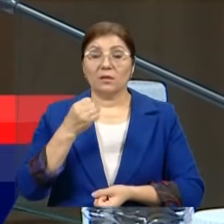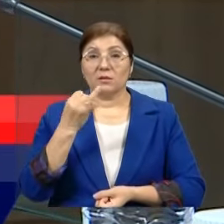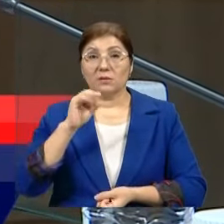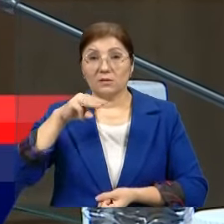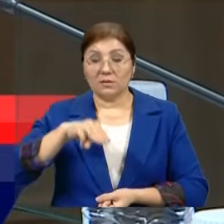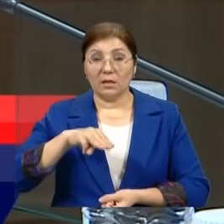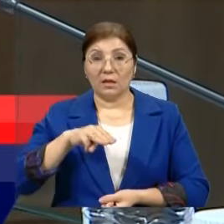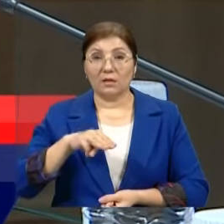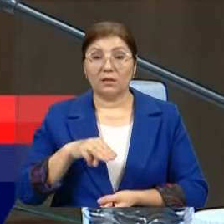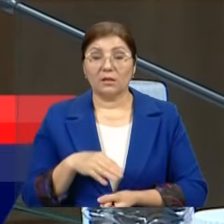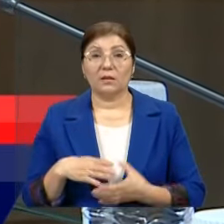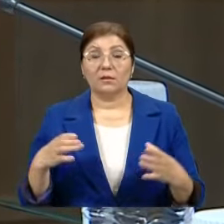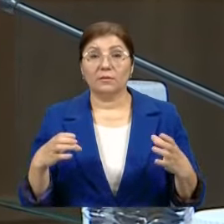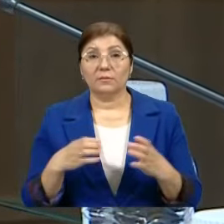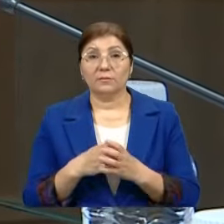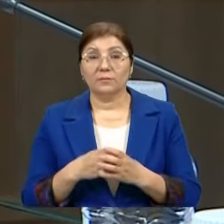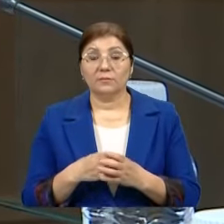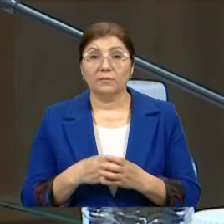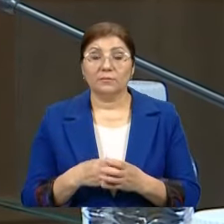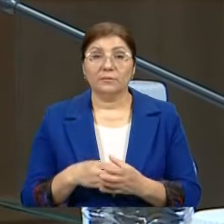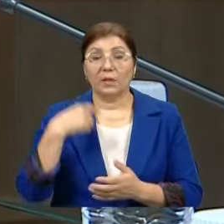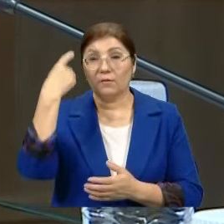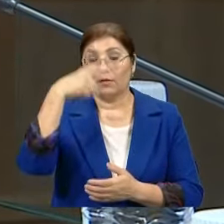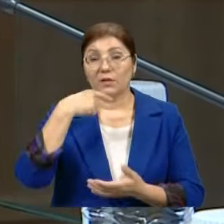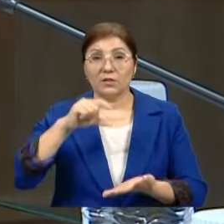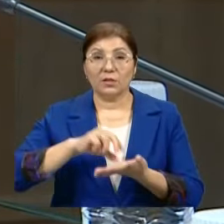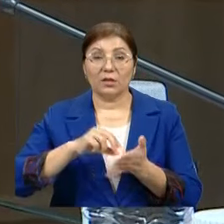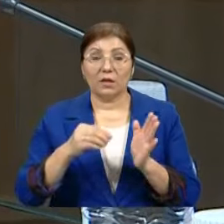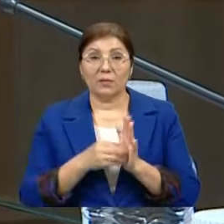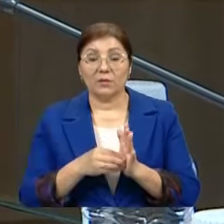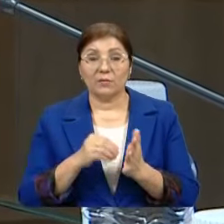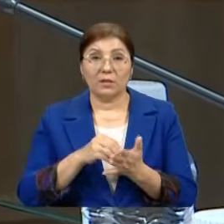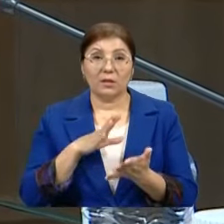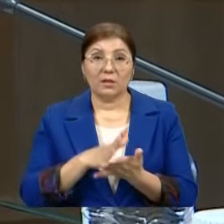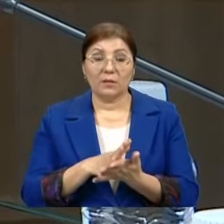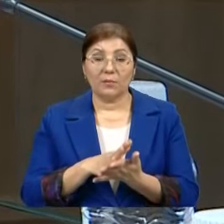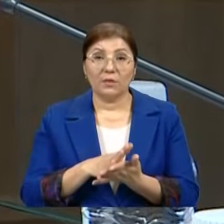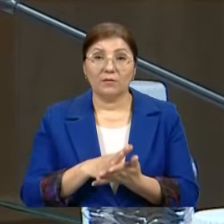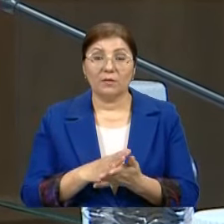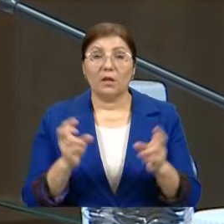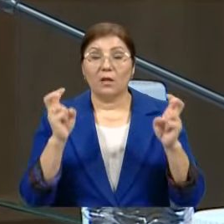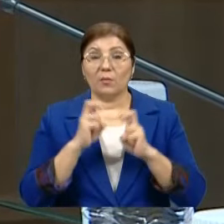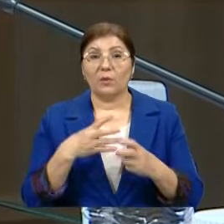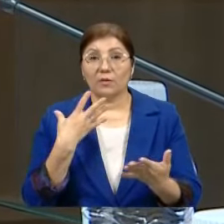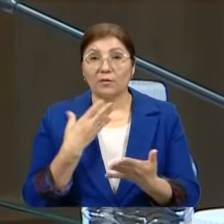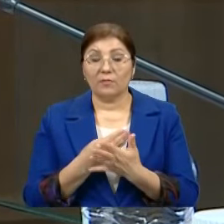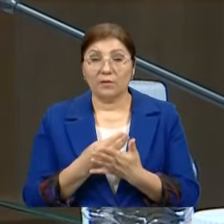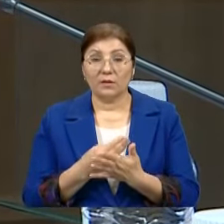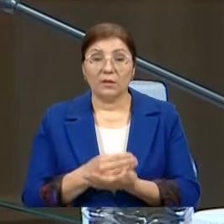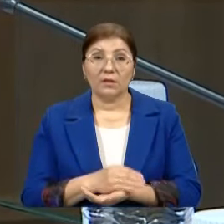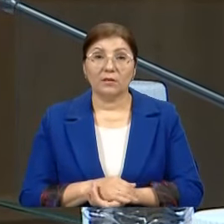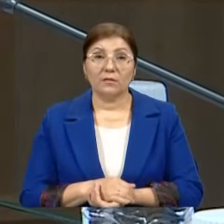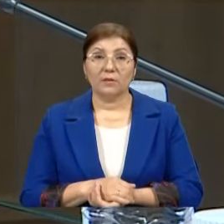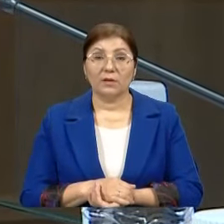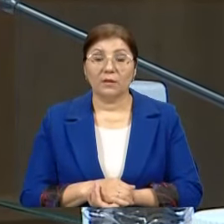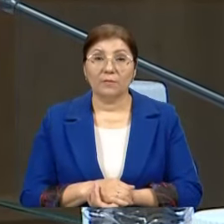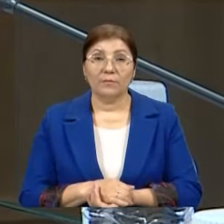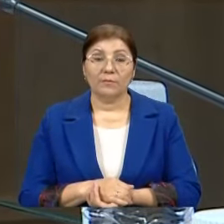предприятия в разделе «Личный кабинет» зарегистрироваться и пройти и проверить свои регистрационные данные. То есть там